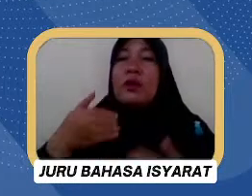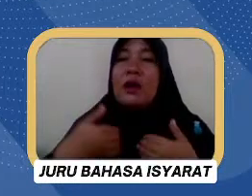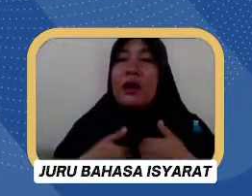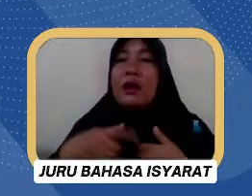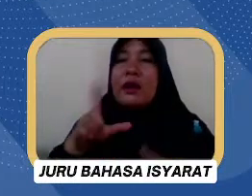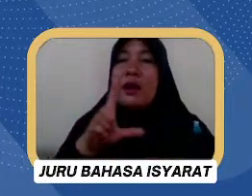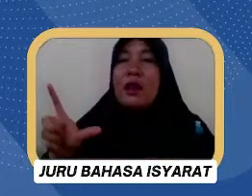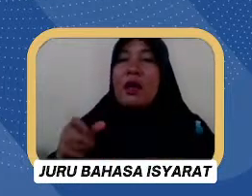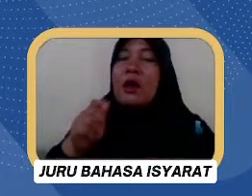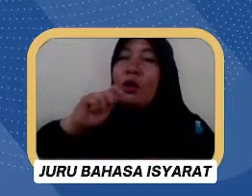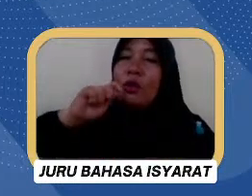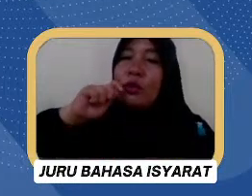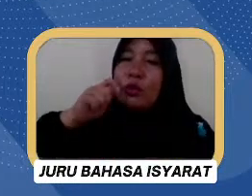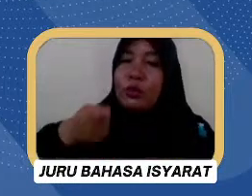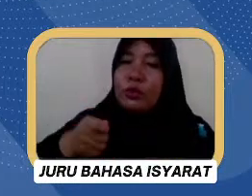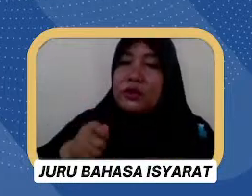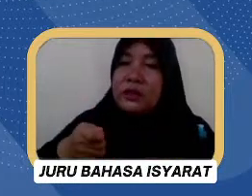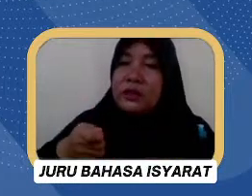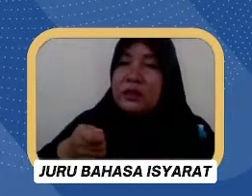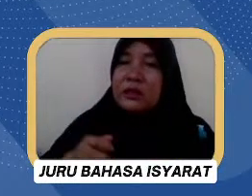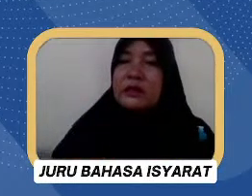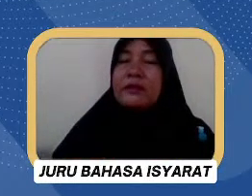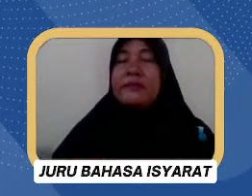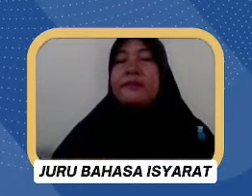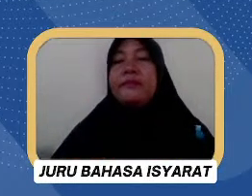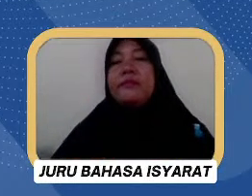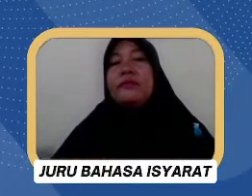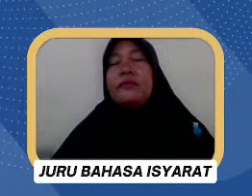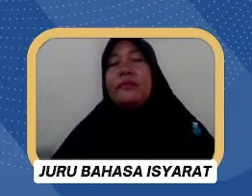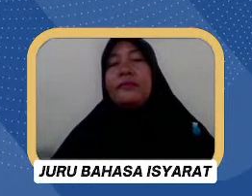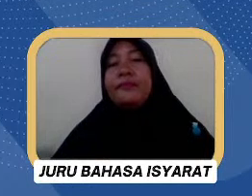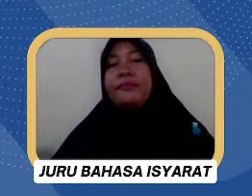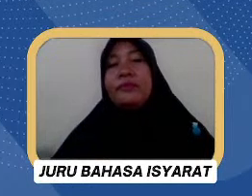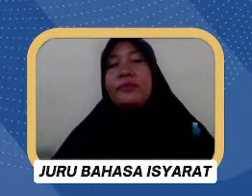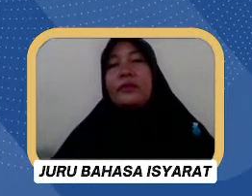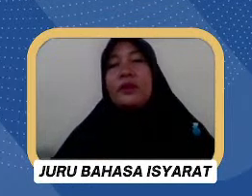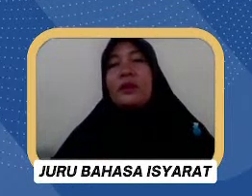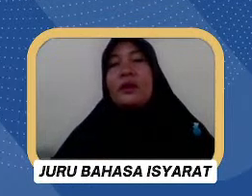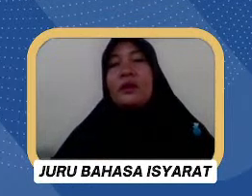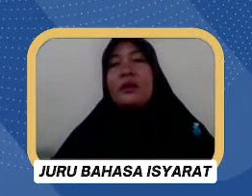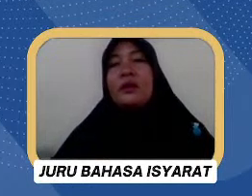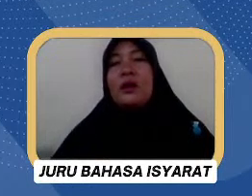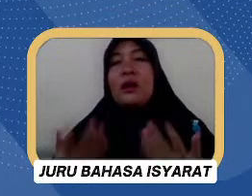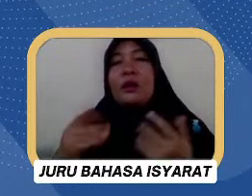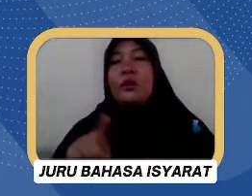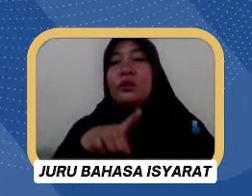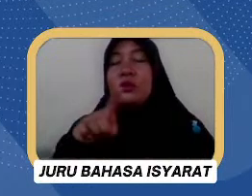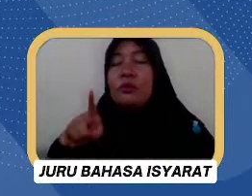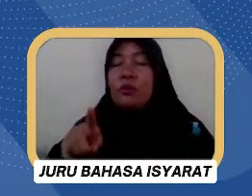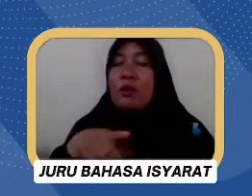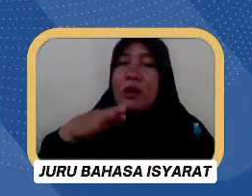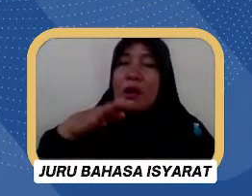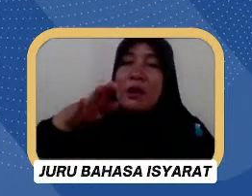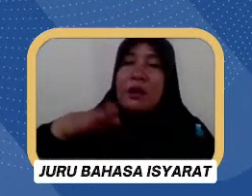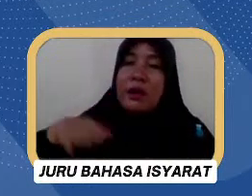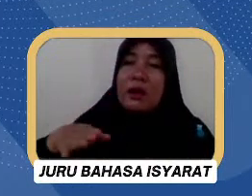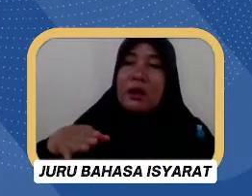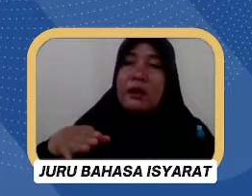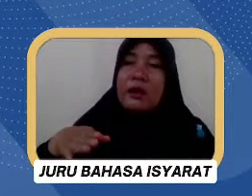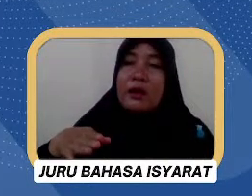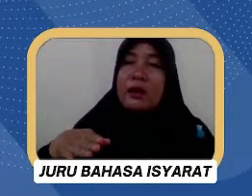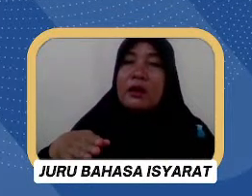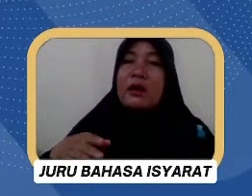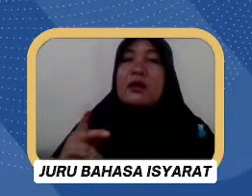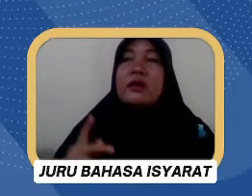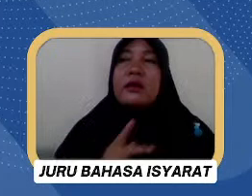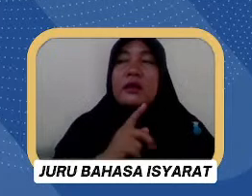yang baik. Maka anak-anak kita semuanya, para pelajar, marilah kita berperilaku jujur, karena jujur sangat